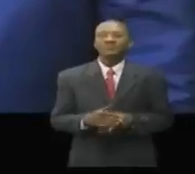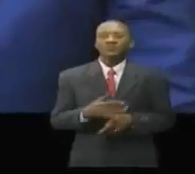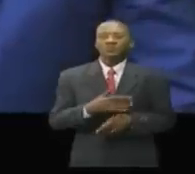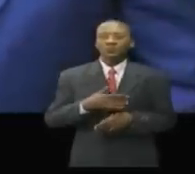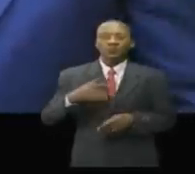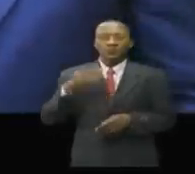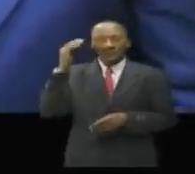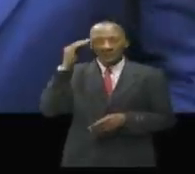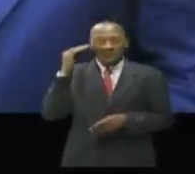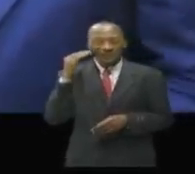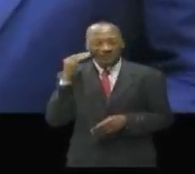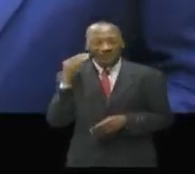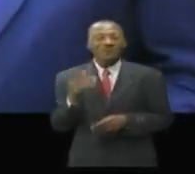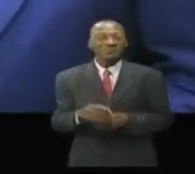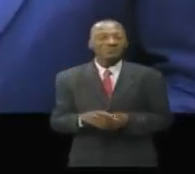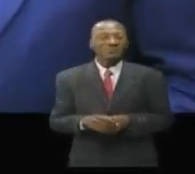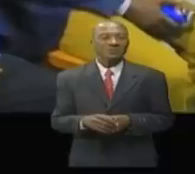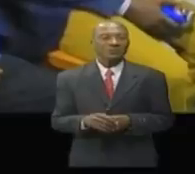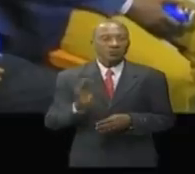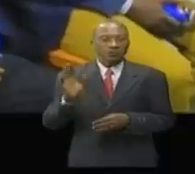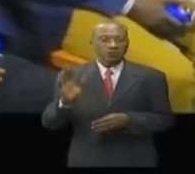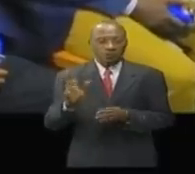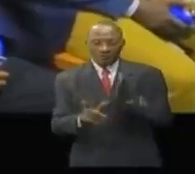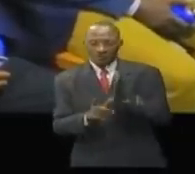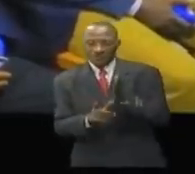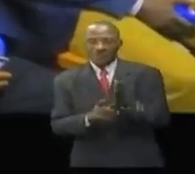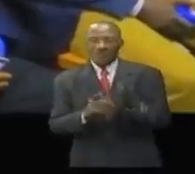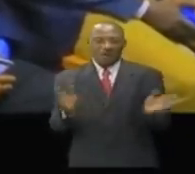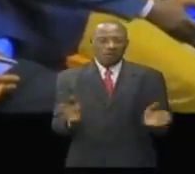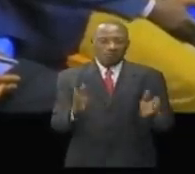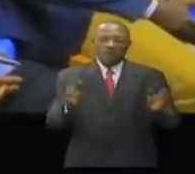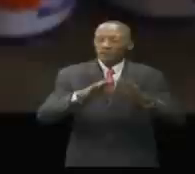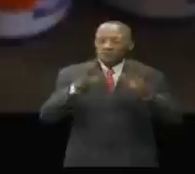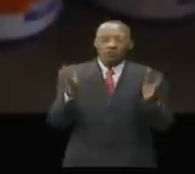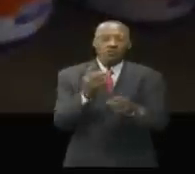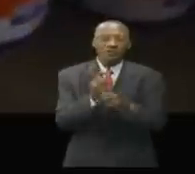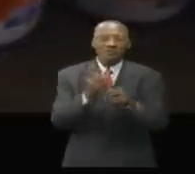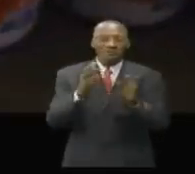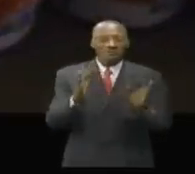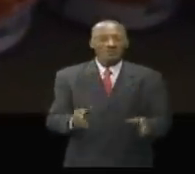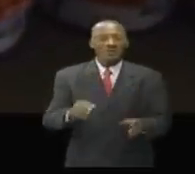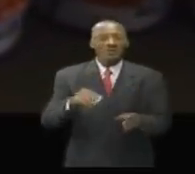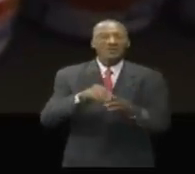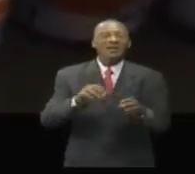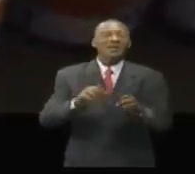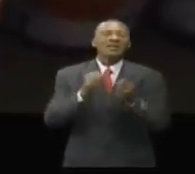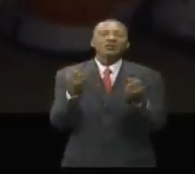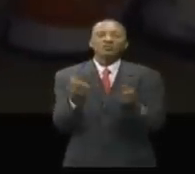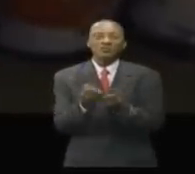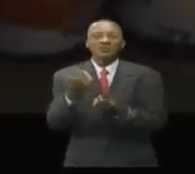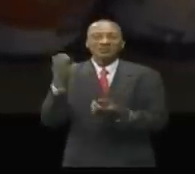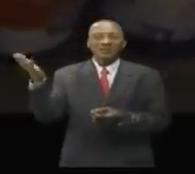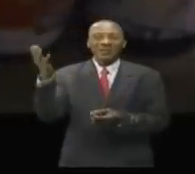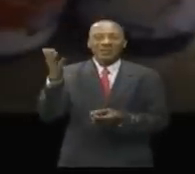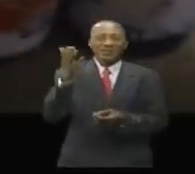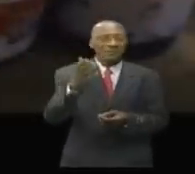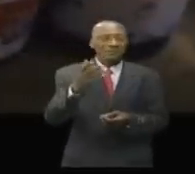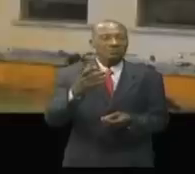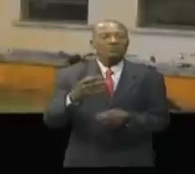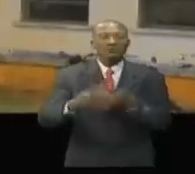Kibasa, il a encouragé les agents et cadres de ces services pour le travail de qualité qu'ils rendent à la